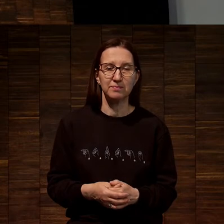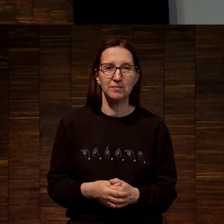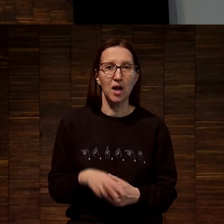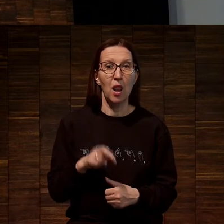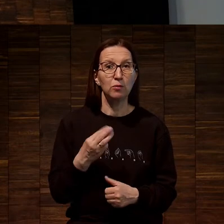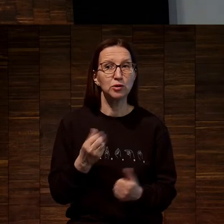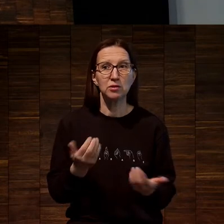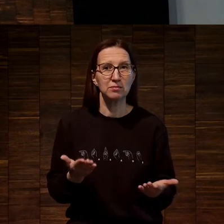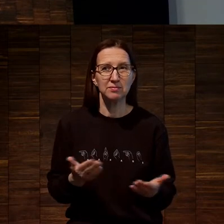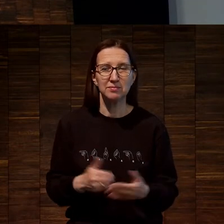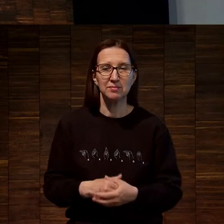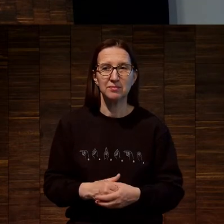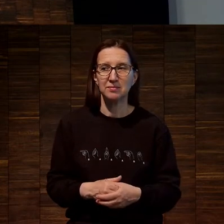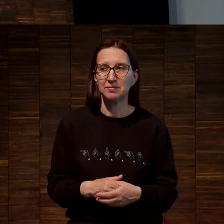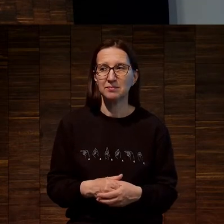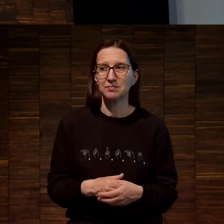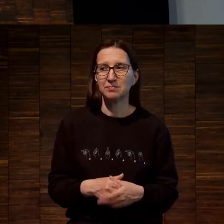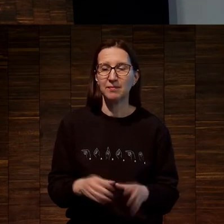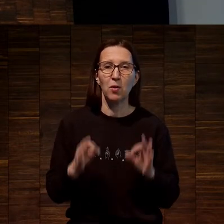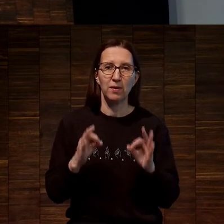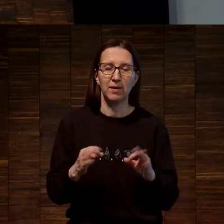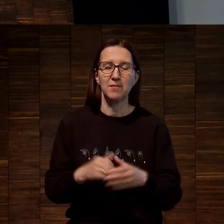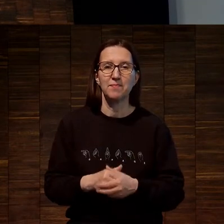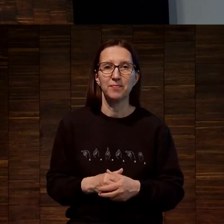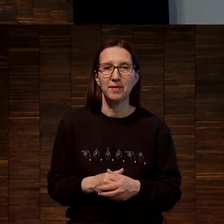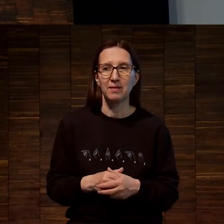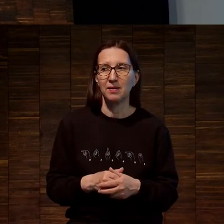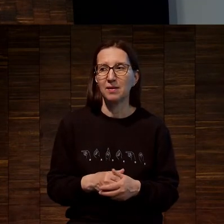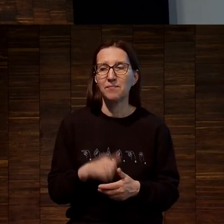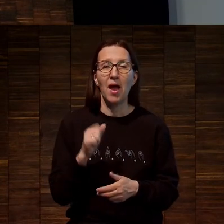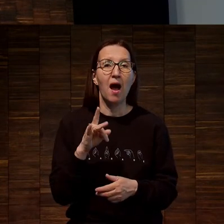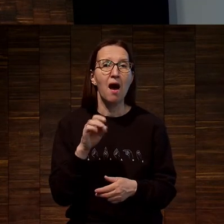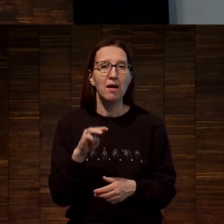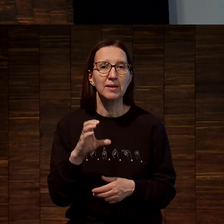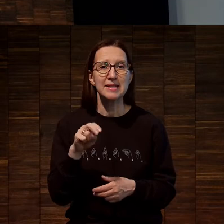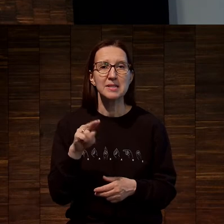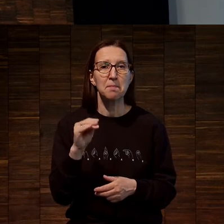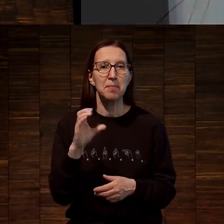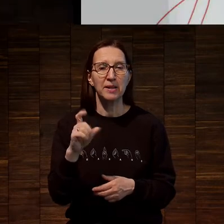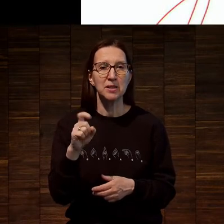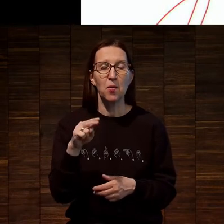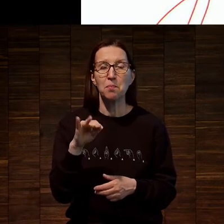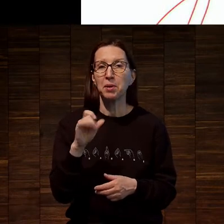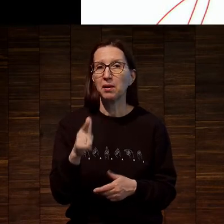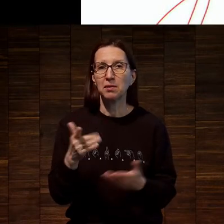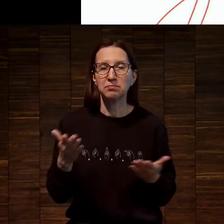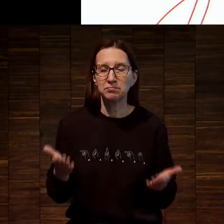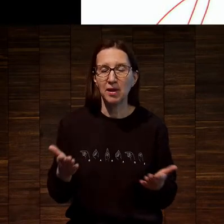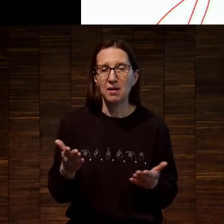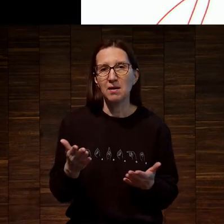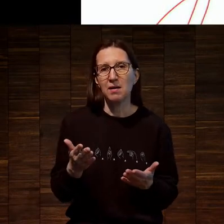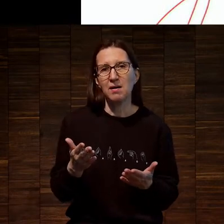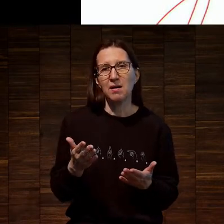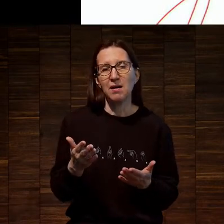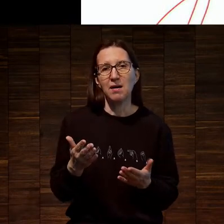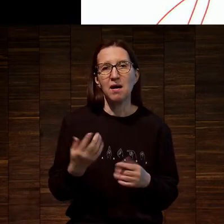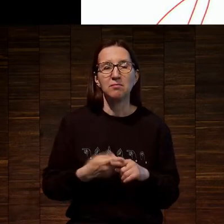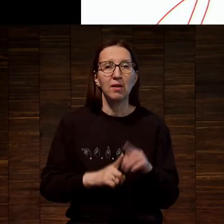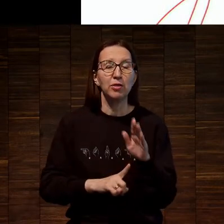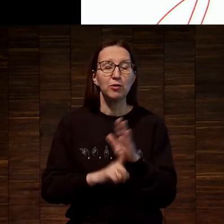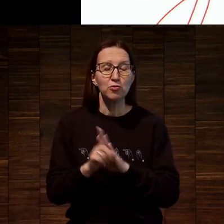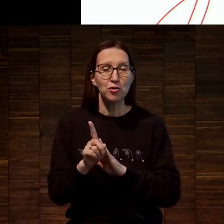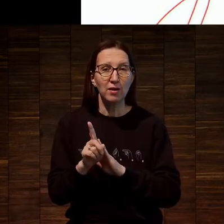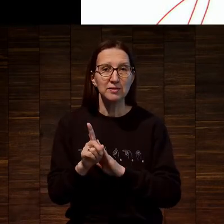Лёш. Опля, Валя. Art Space Hopping. Art Space Hopping